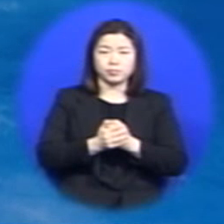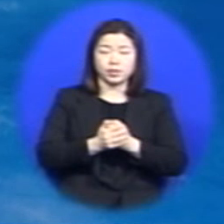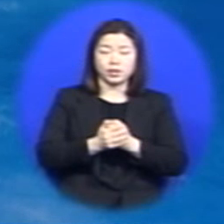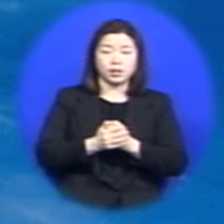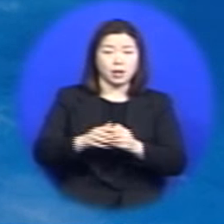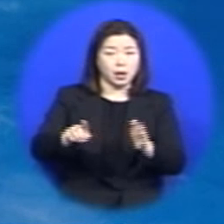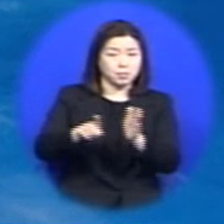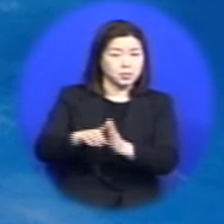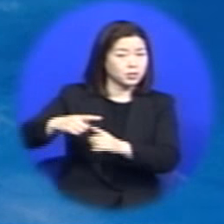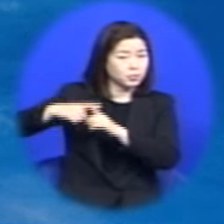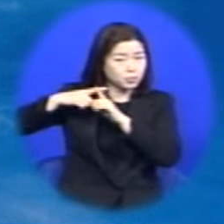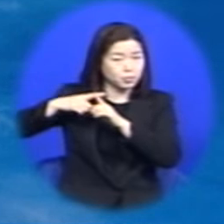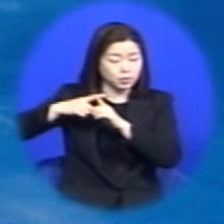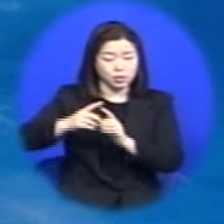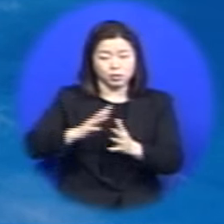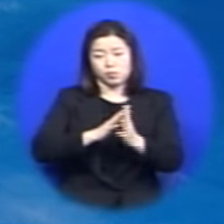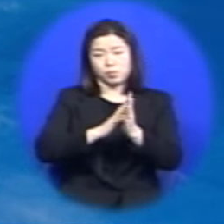순교의 반열에 섰어요.